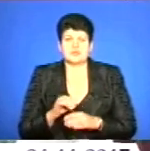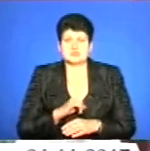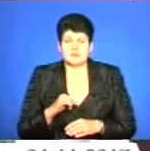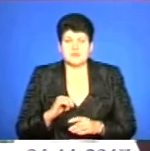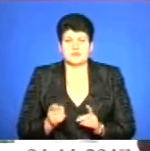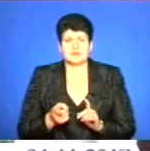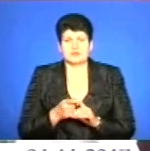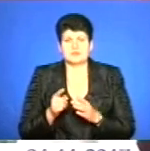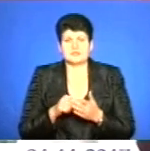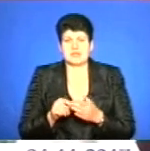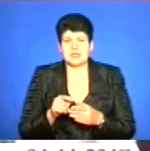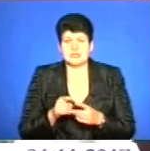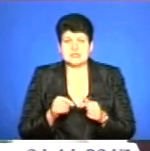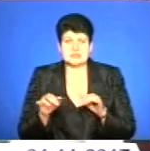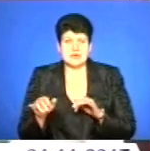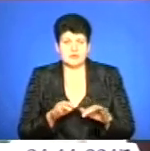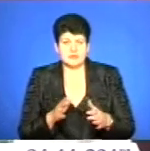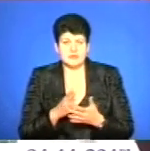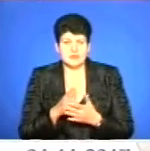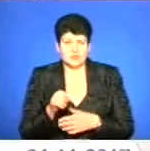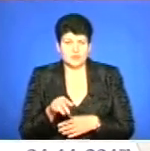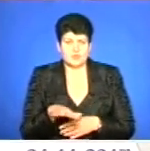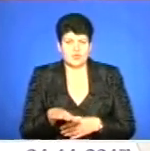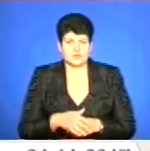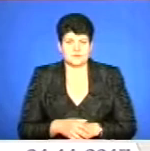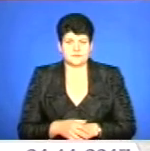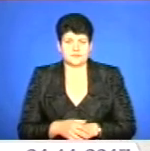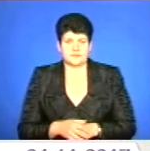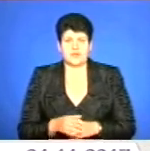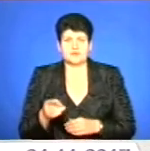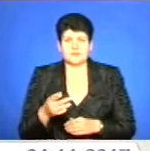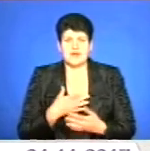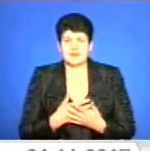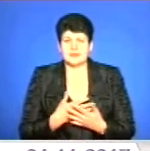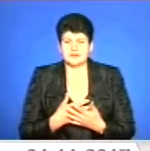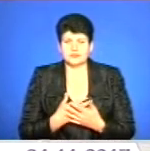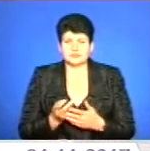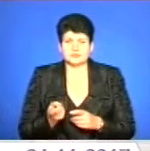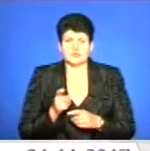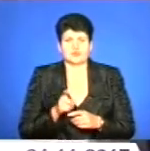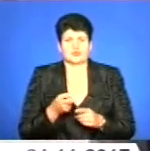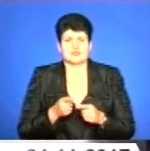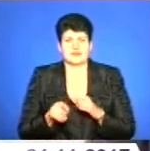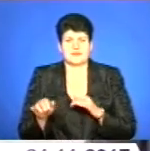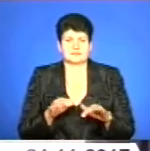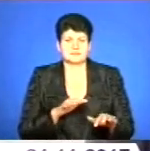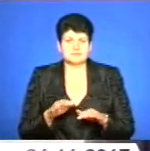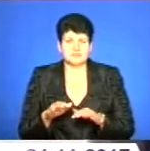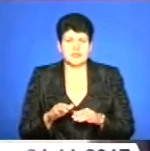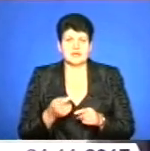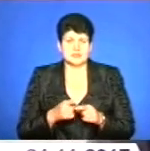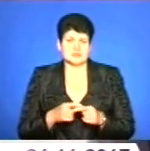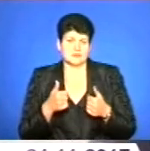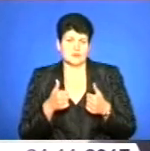міських заходів, які відбуваються тут на площі. Тернополяни активно долучаються до акції «Сопричастя». На мою думку, це дуже